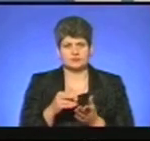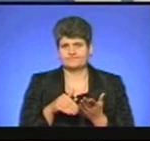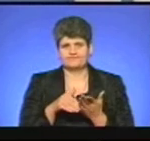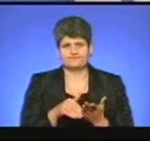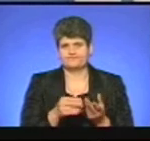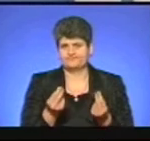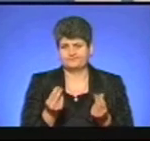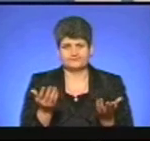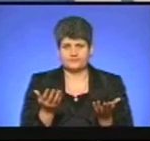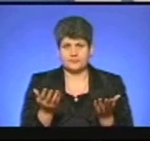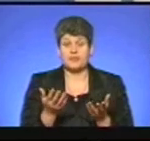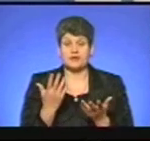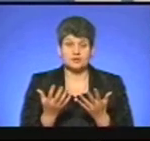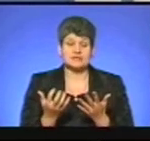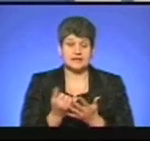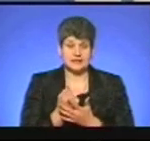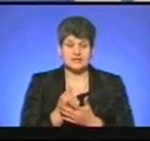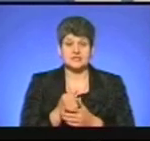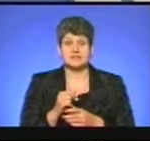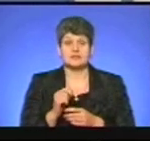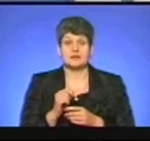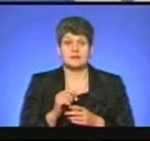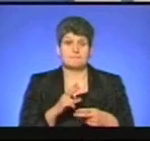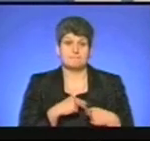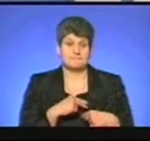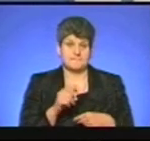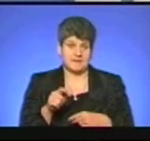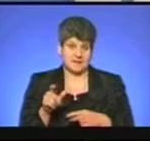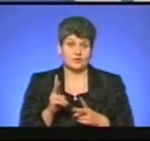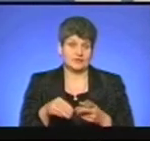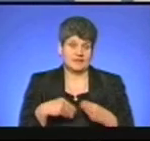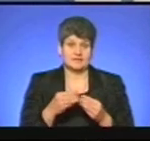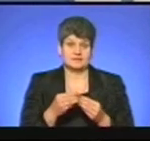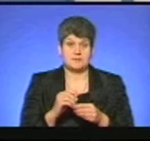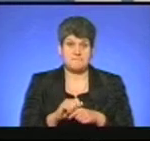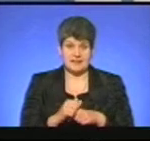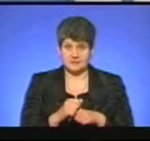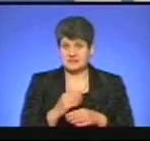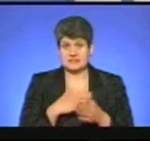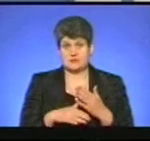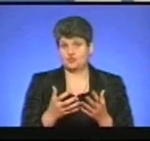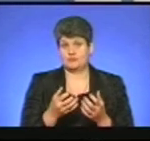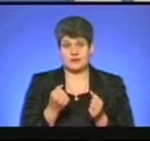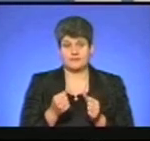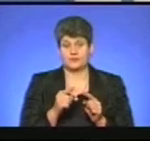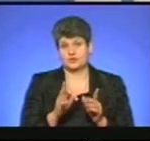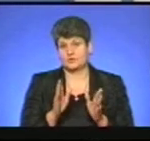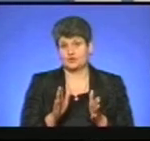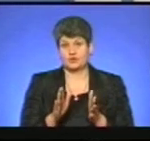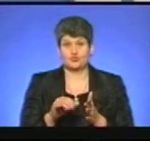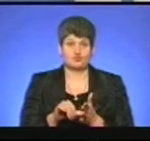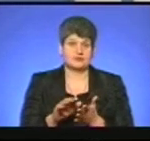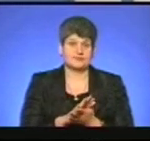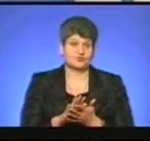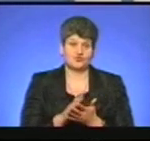який... Звичайно, якщо знайдеться партнер-спонсор, який готовий буде надати нам таку кількість мандарин, ми з радістю їх приймемо, і тоді буде участь